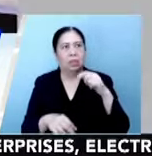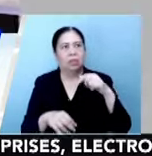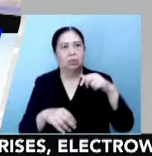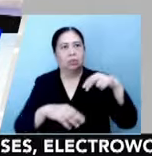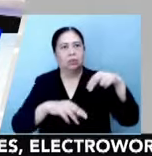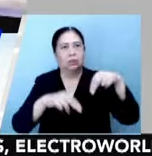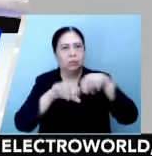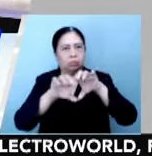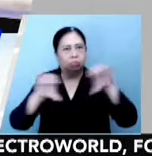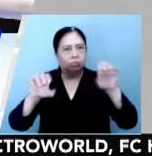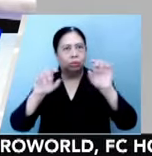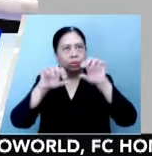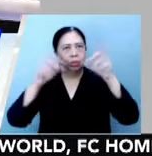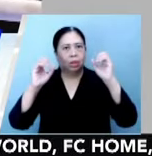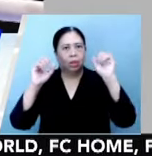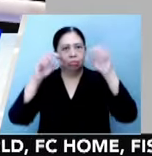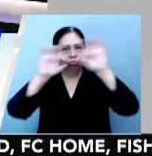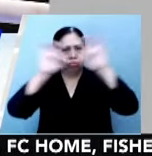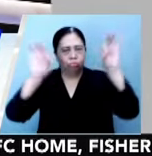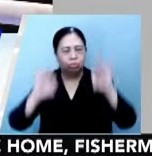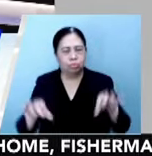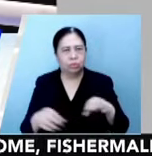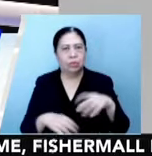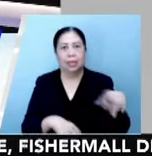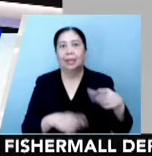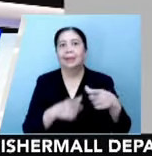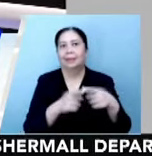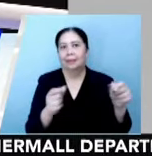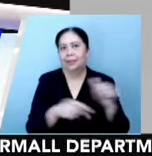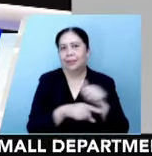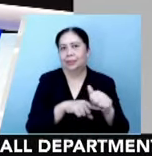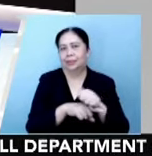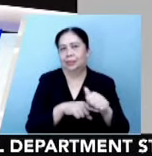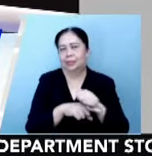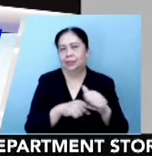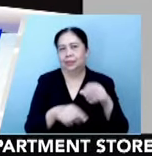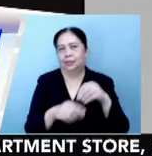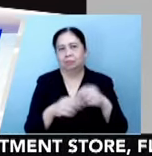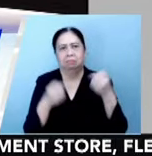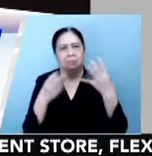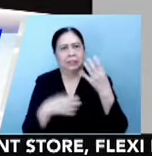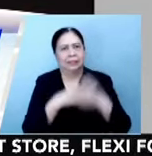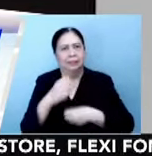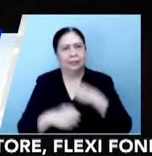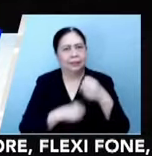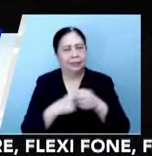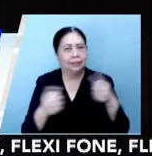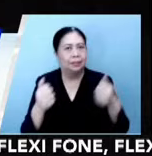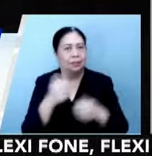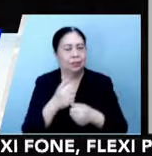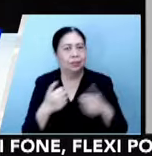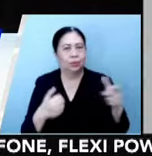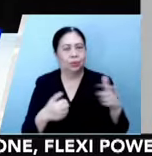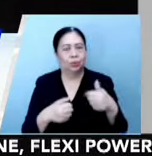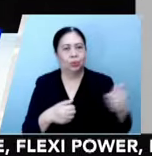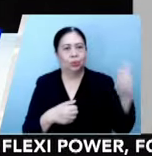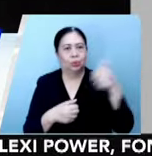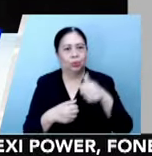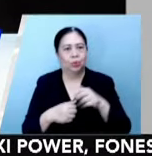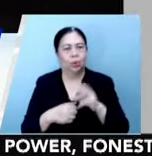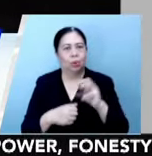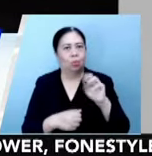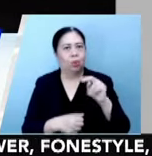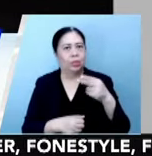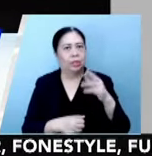P-bar. Sa Japan, nag-training si Carlos sa loob ng maraming taon sa ilalim ng coaching ni Munehiro